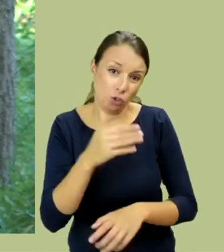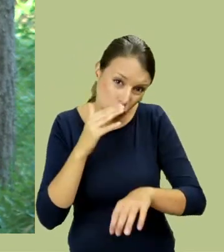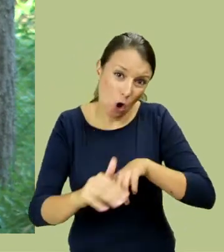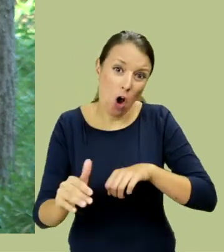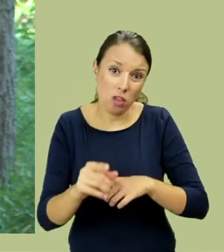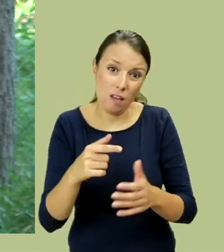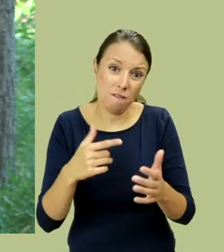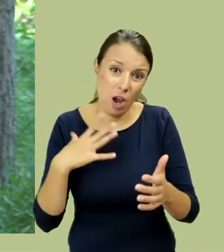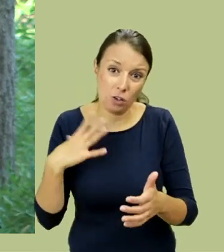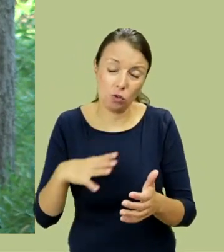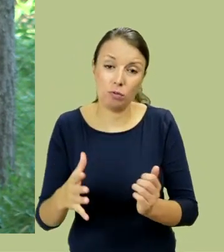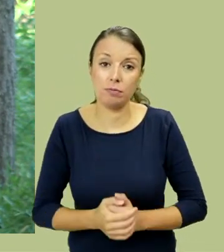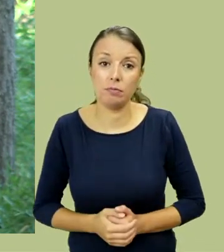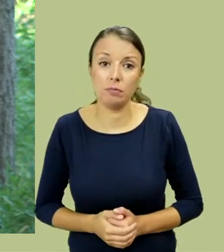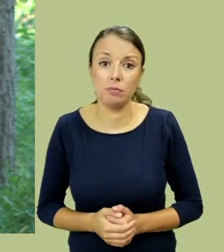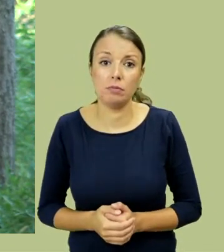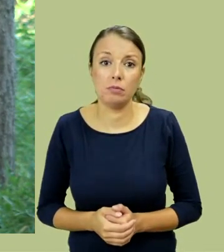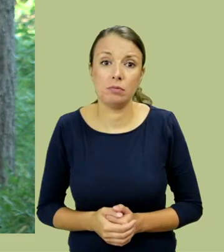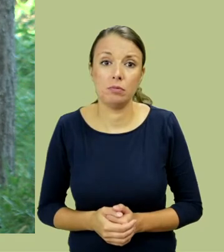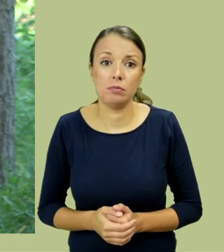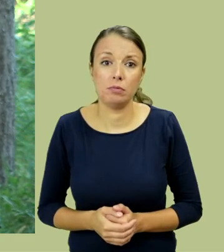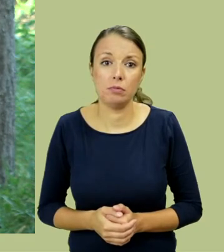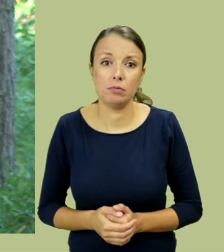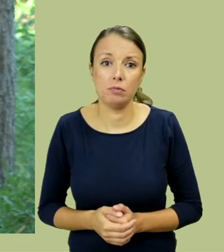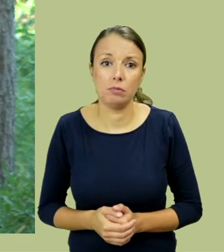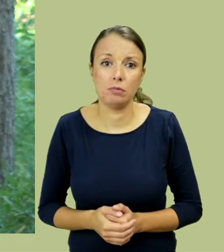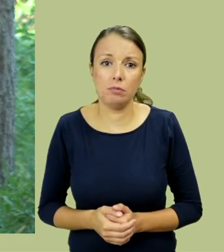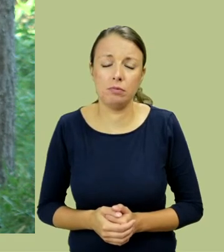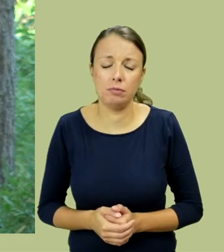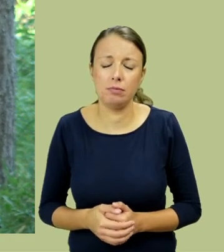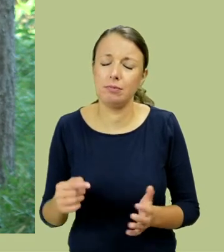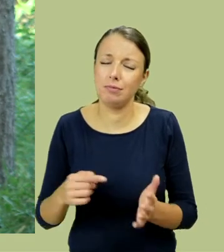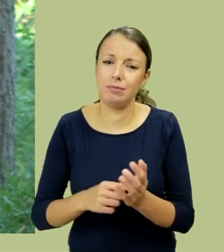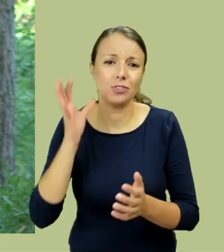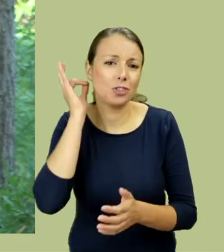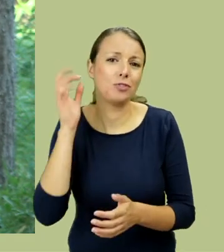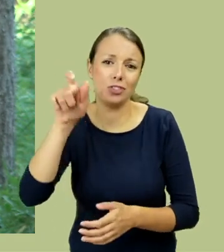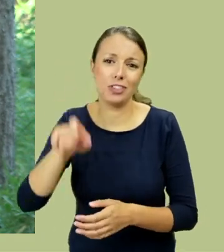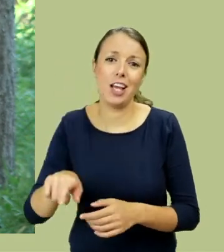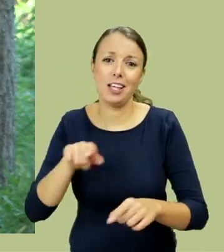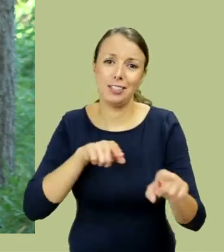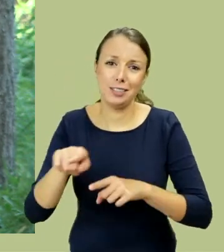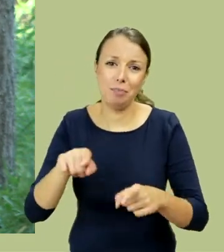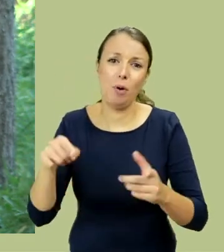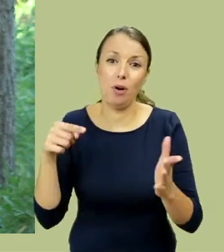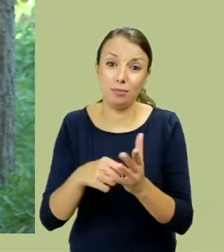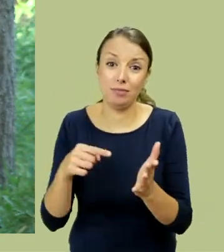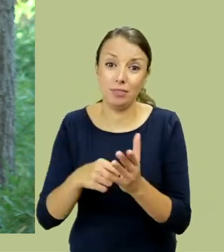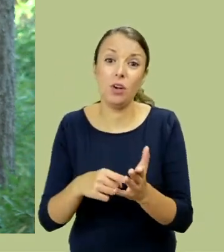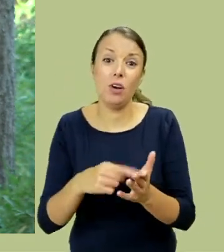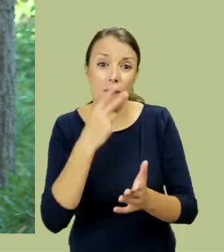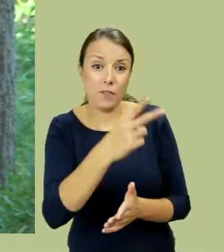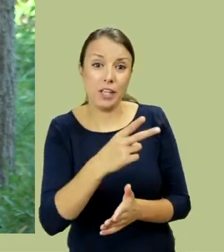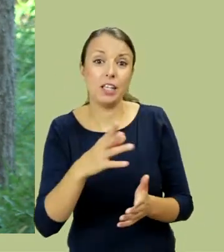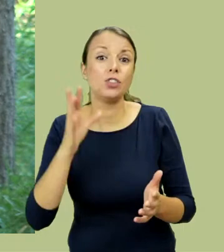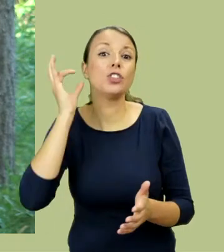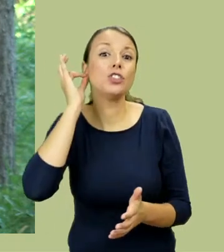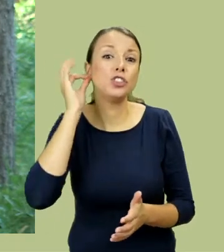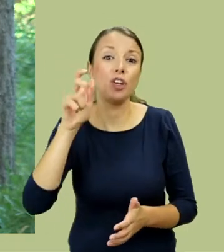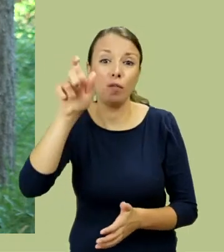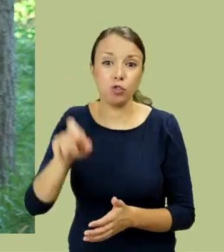jakby symbolem tego, że takich dziewcząt, których było niemało, które przebierały się w